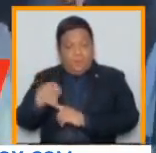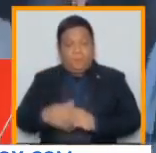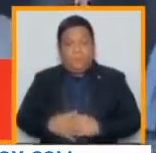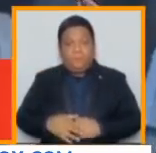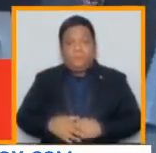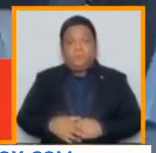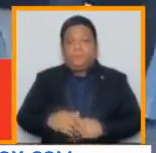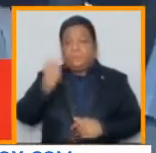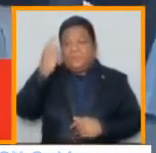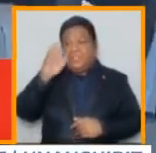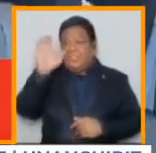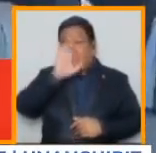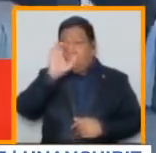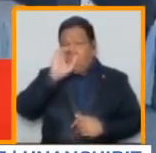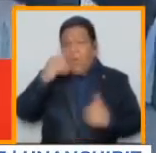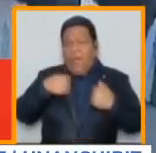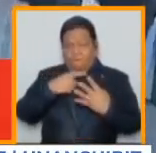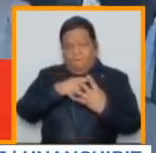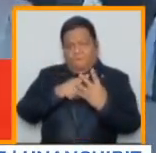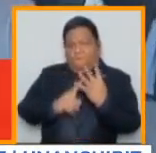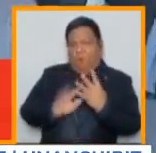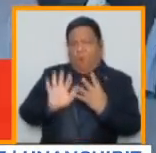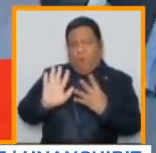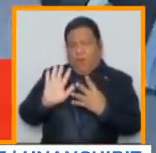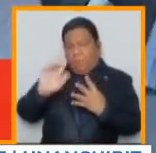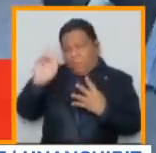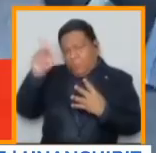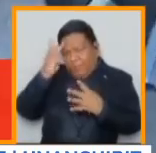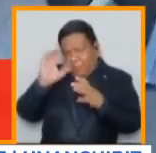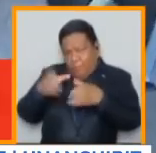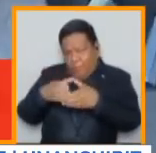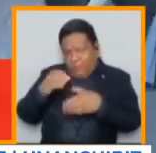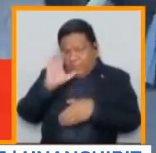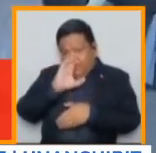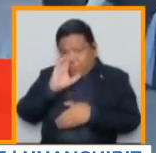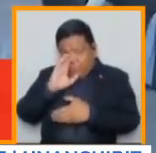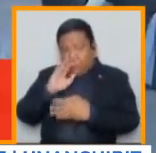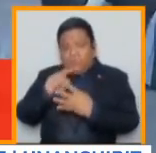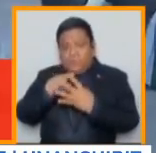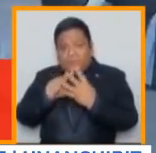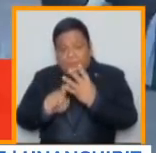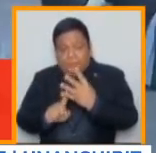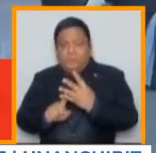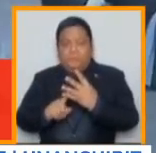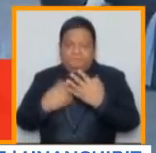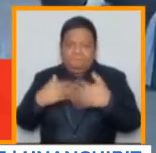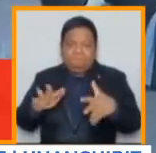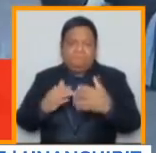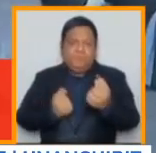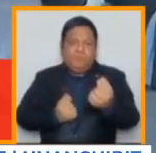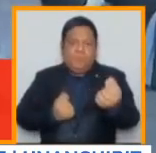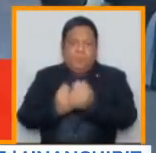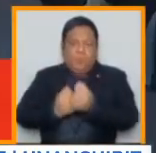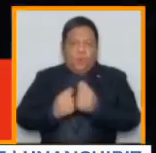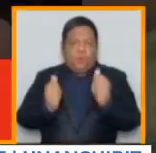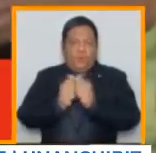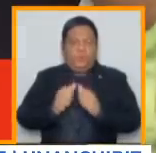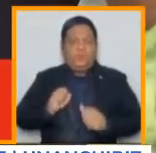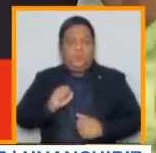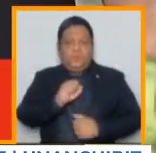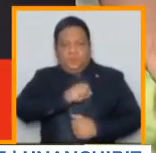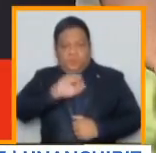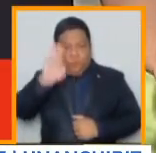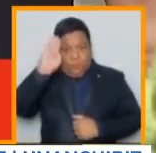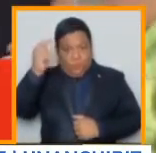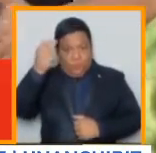Kusog, Panaghiusa at Marino Party List ay naghayag ng suporta at pag-endorso kay Senator Bongo. Yan